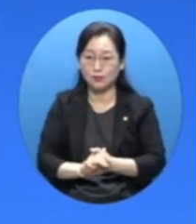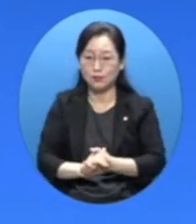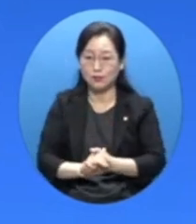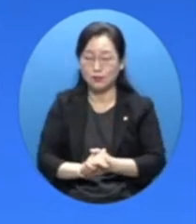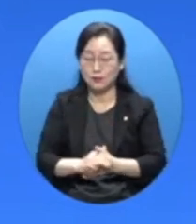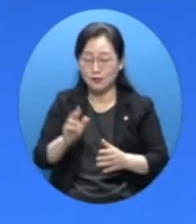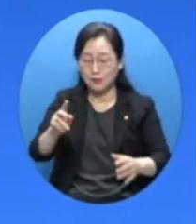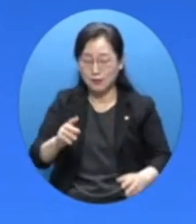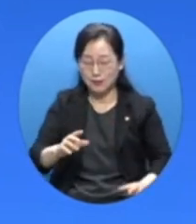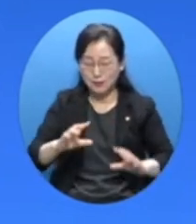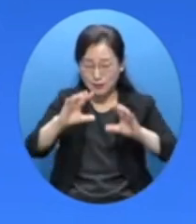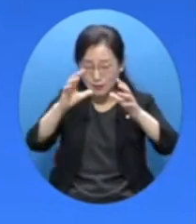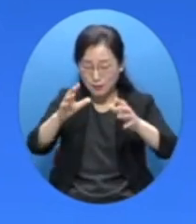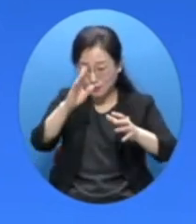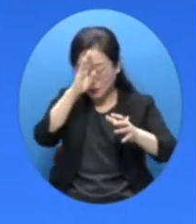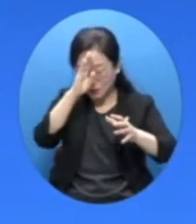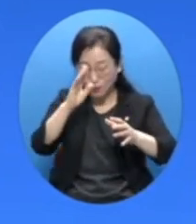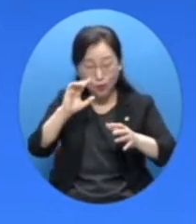취하지 못한다는